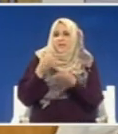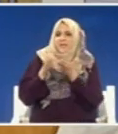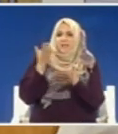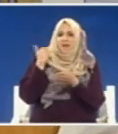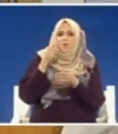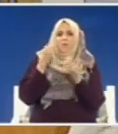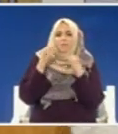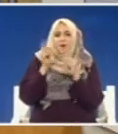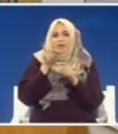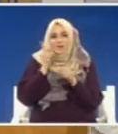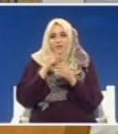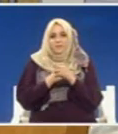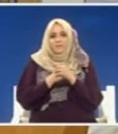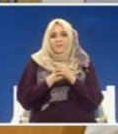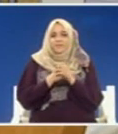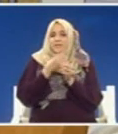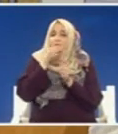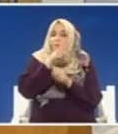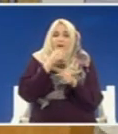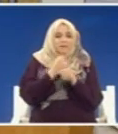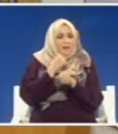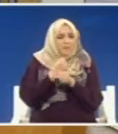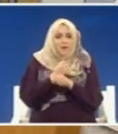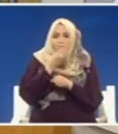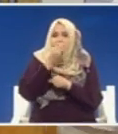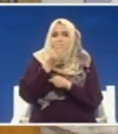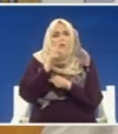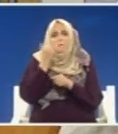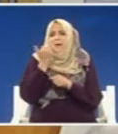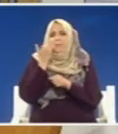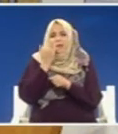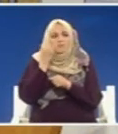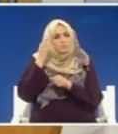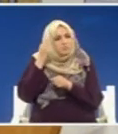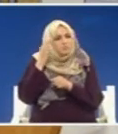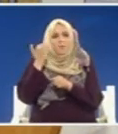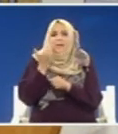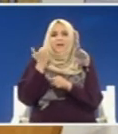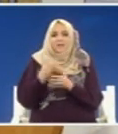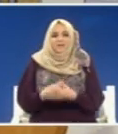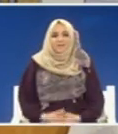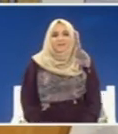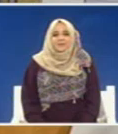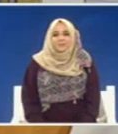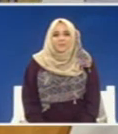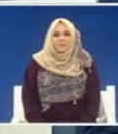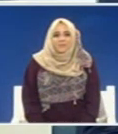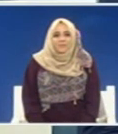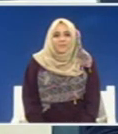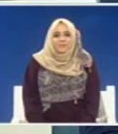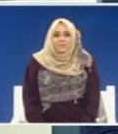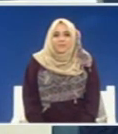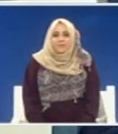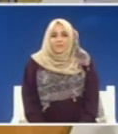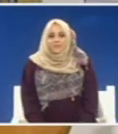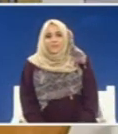فيه. فإذا أنت أديت واجبك، أبعدي عن نفسك هذا التأنيب للضمير، وربي يوفق إن شاء الله. أمين. ومسألة شيخنا